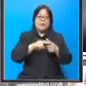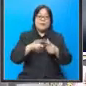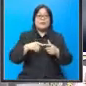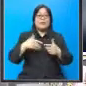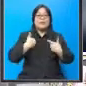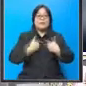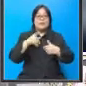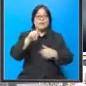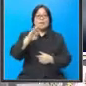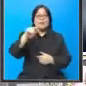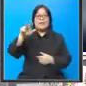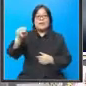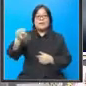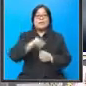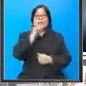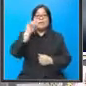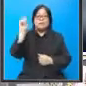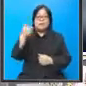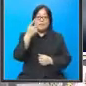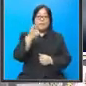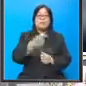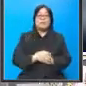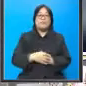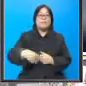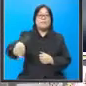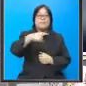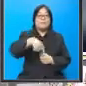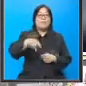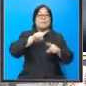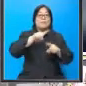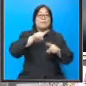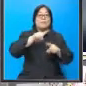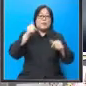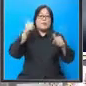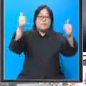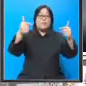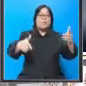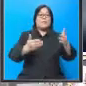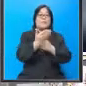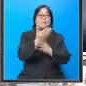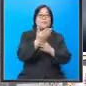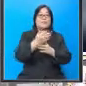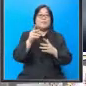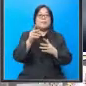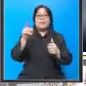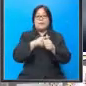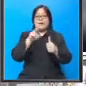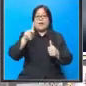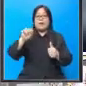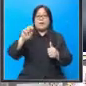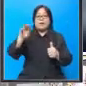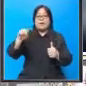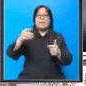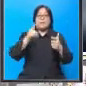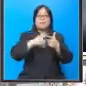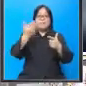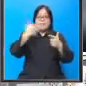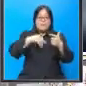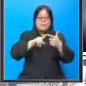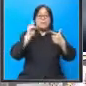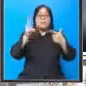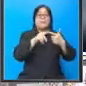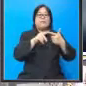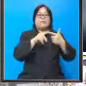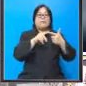ternakkan bukan saja mereka bahkan pertamanya ia akan melalui rapper kastam selepas Tuba Aura magis